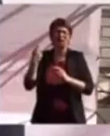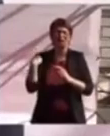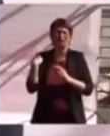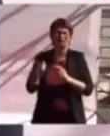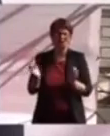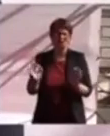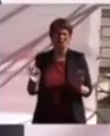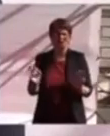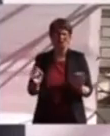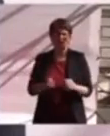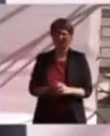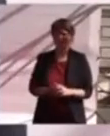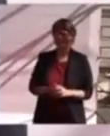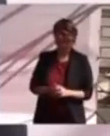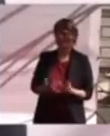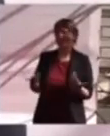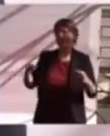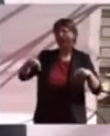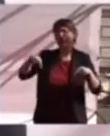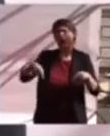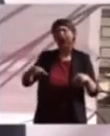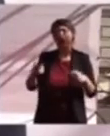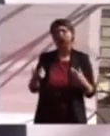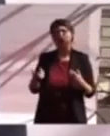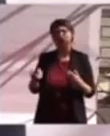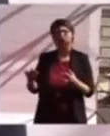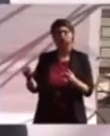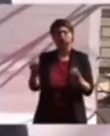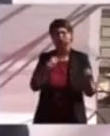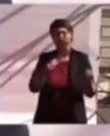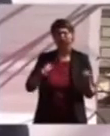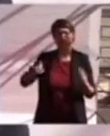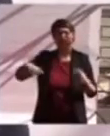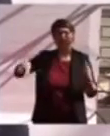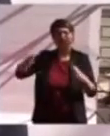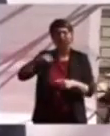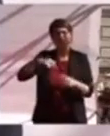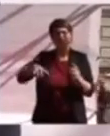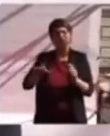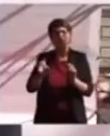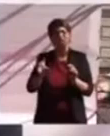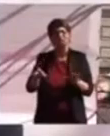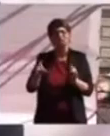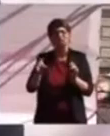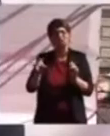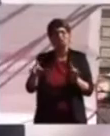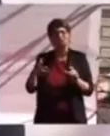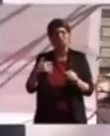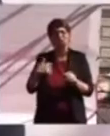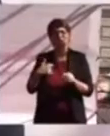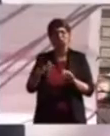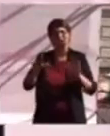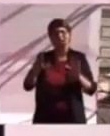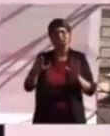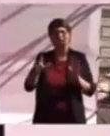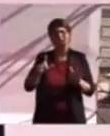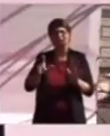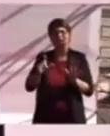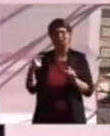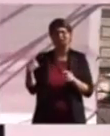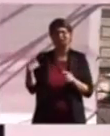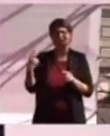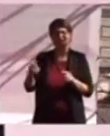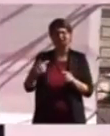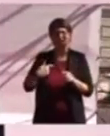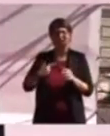una circolazione del virus che nelle ultime dieci settimane è cresciuta in maniera consecutiva in